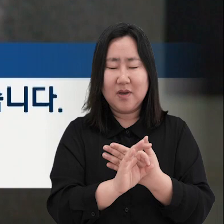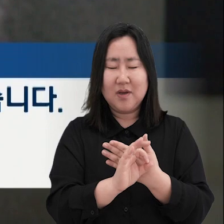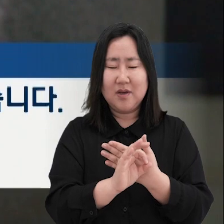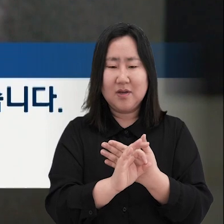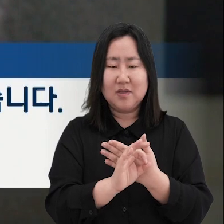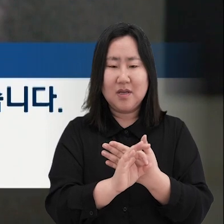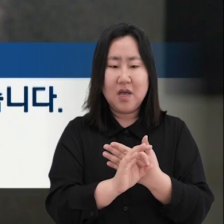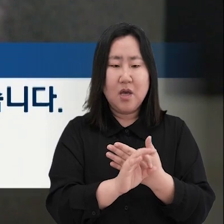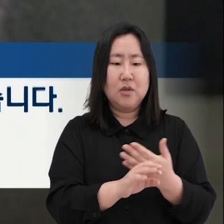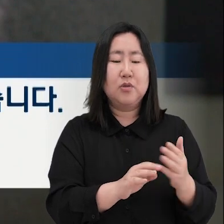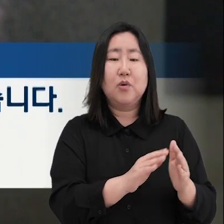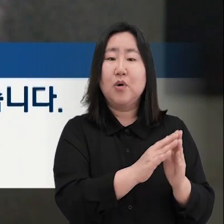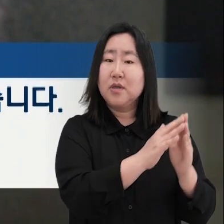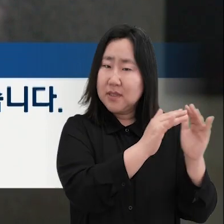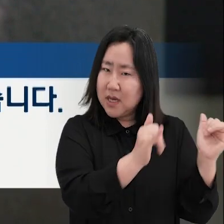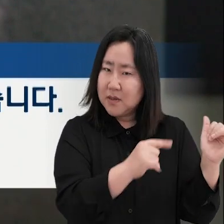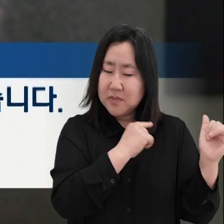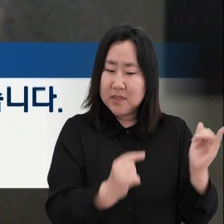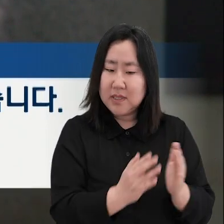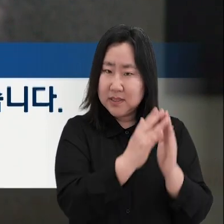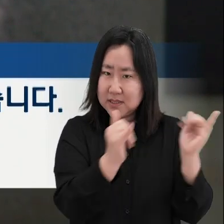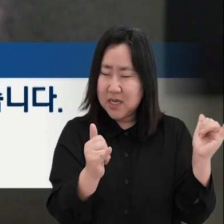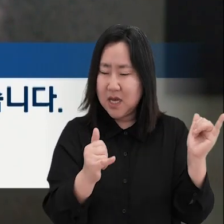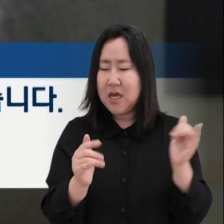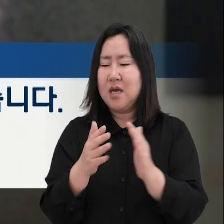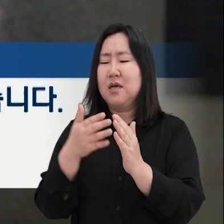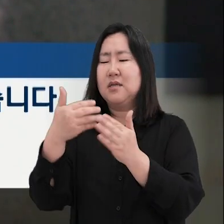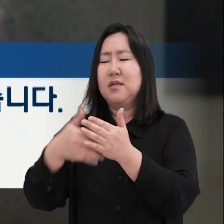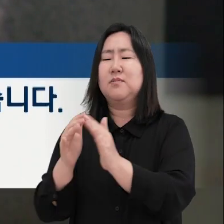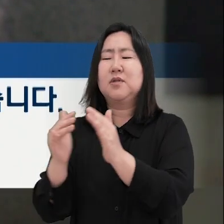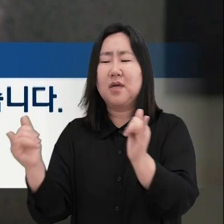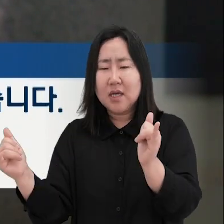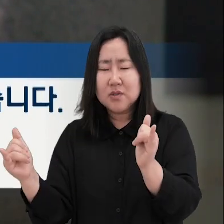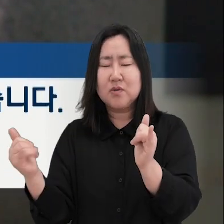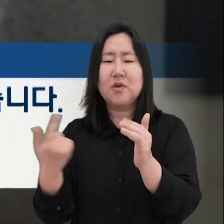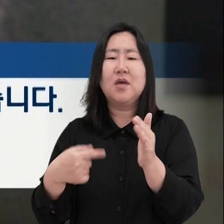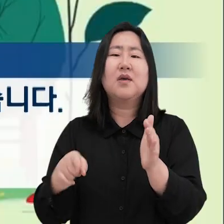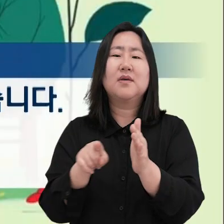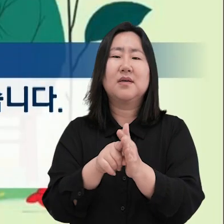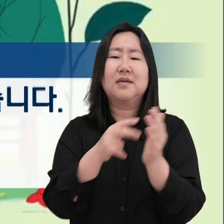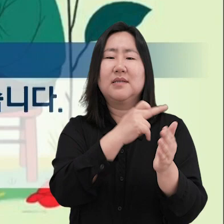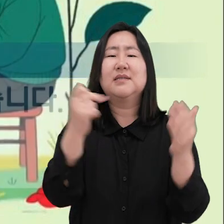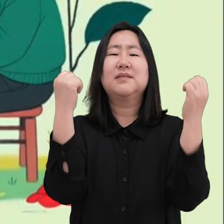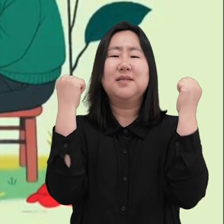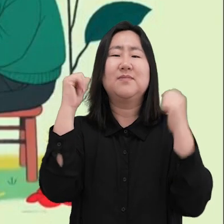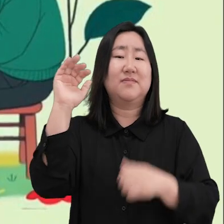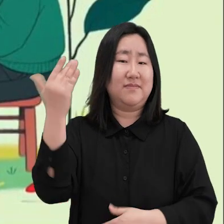저희 그 생존 희생자분들과 유족분들께 큰 힘이 될 것이라고 생각합니다